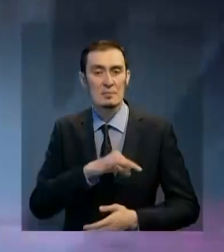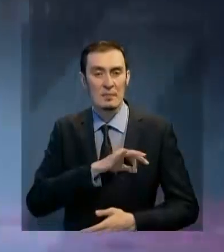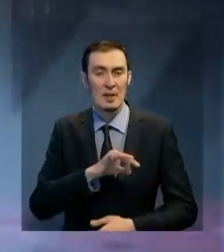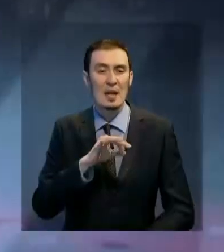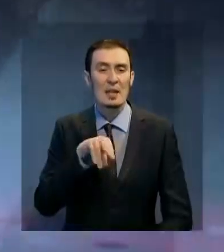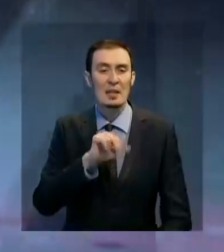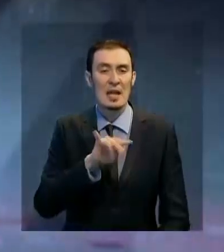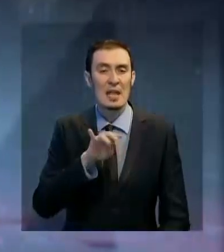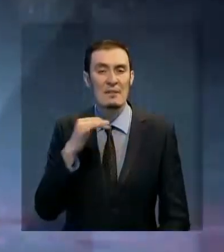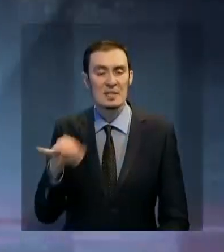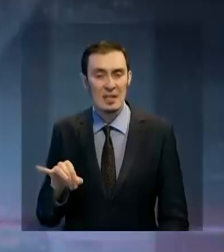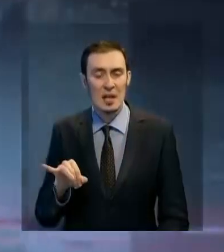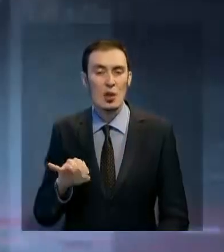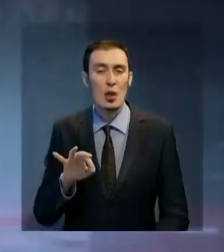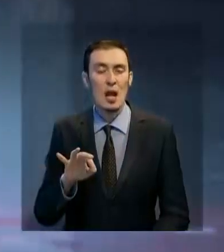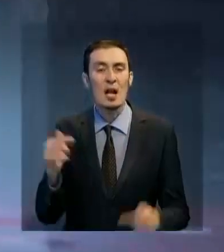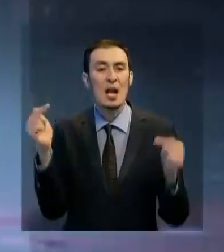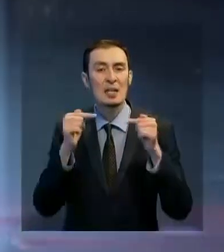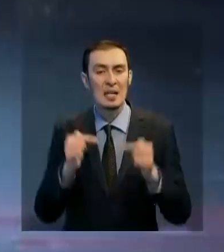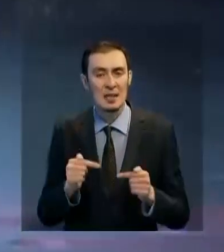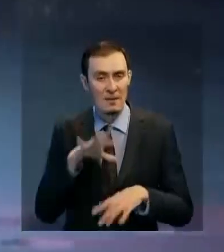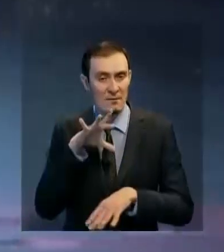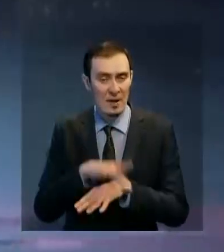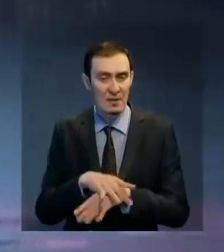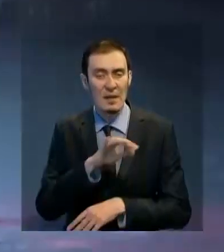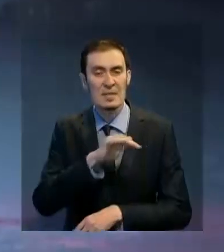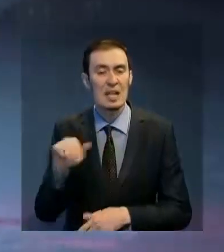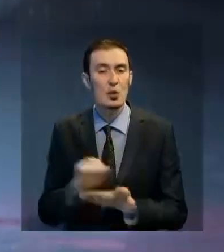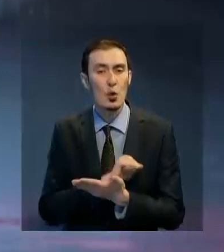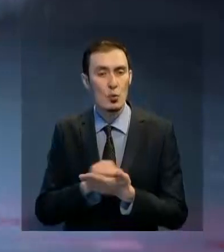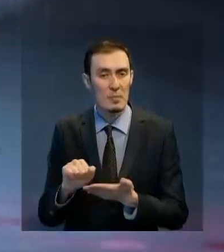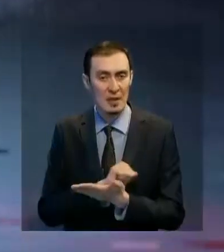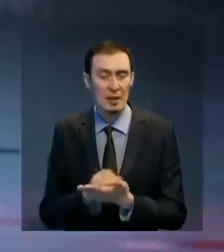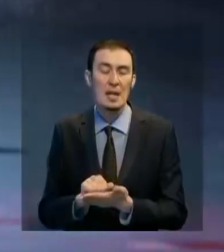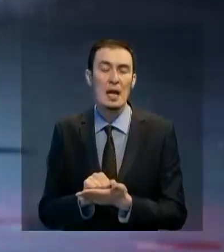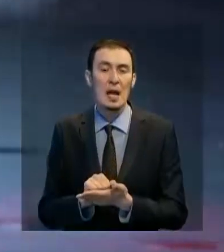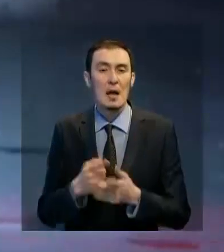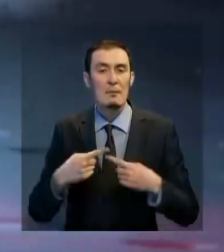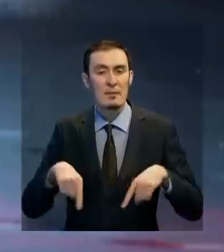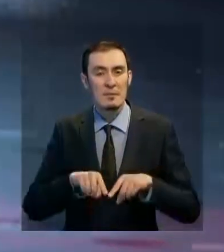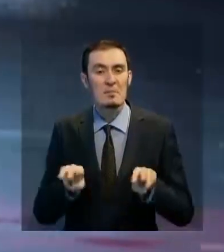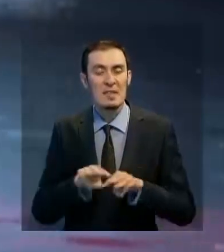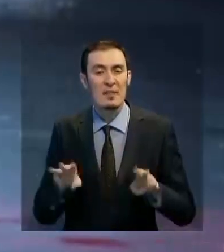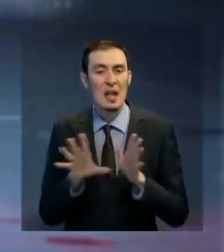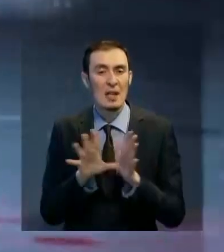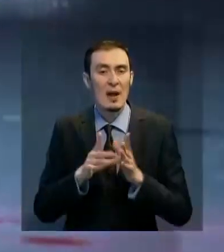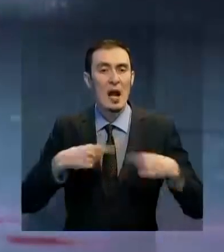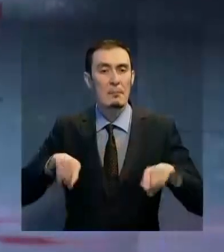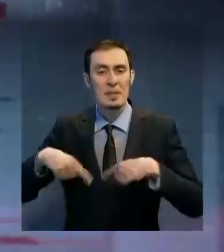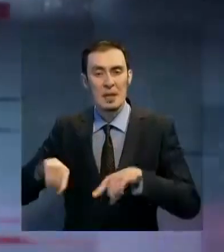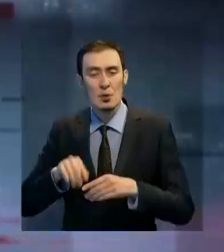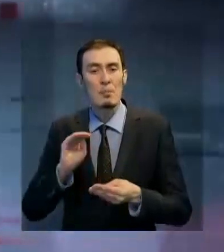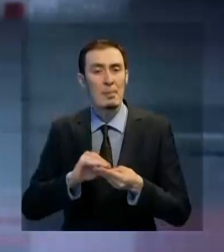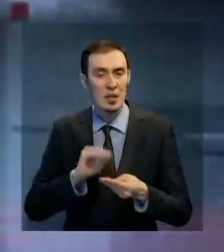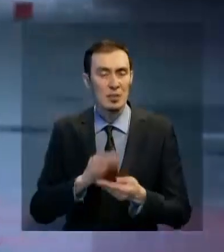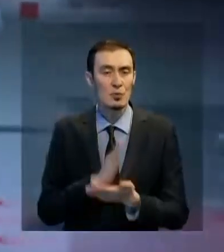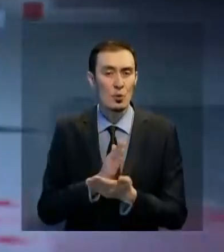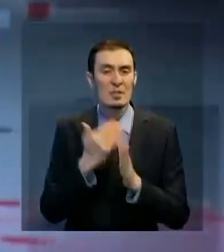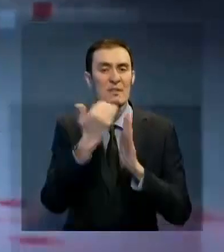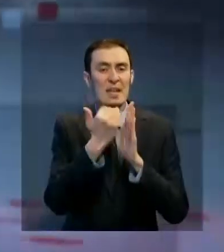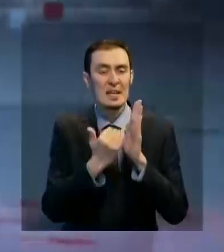Дениса Данилевского, основано на конкретных фактах и официальных документах. Подведомственные Минэнергообъекты по-прежнему